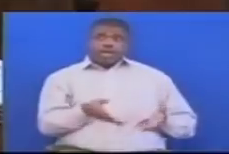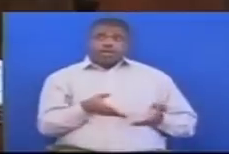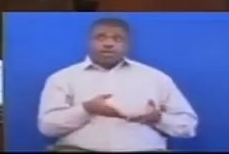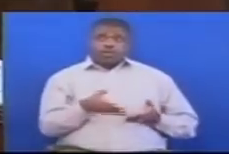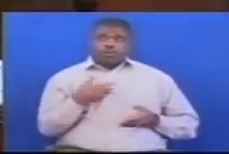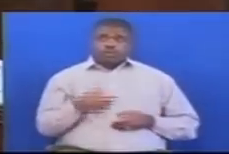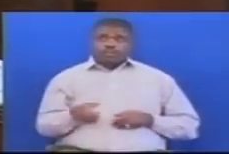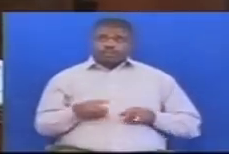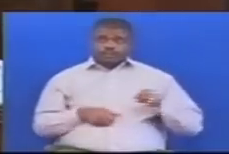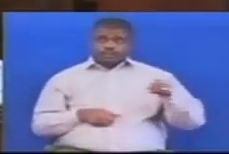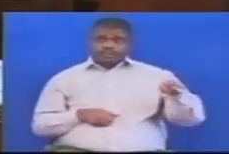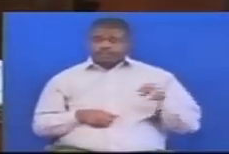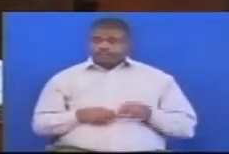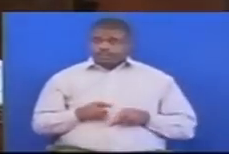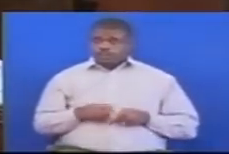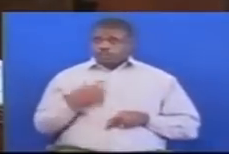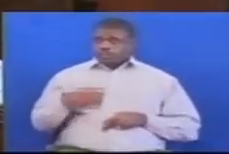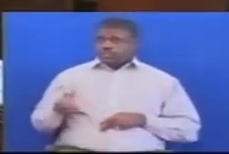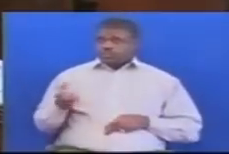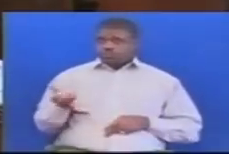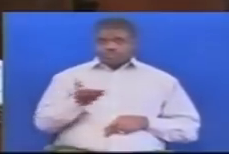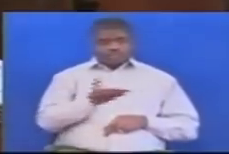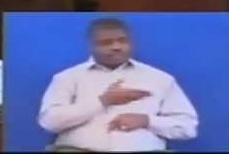waziri na waziri mwingine tu,